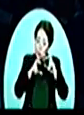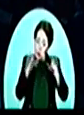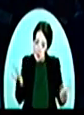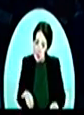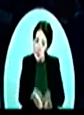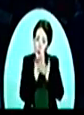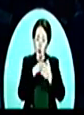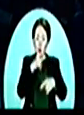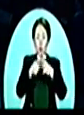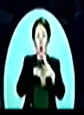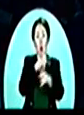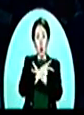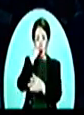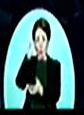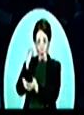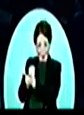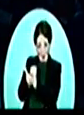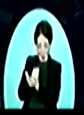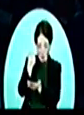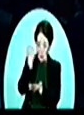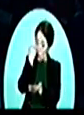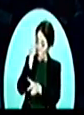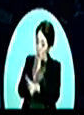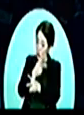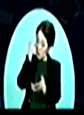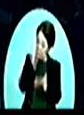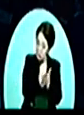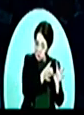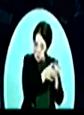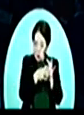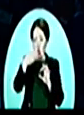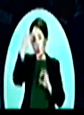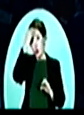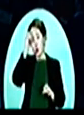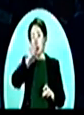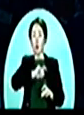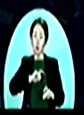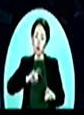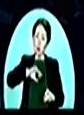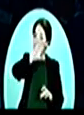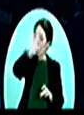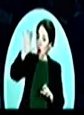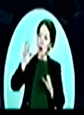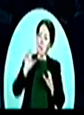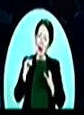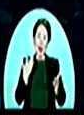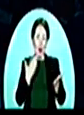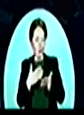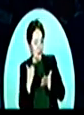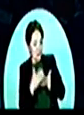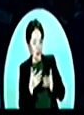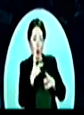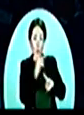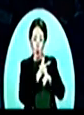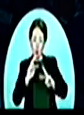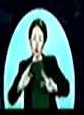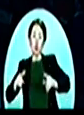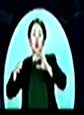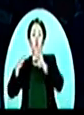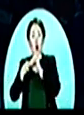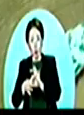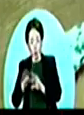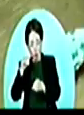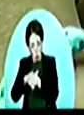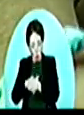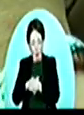дэмжих тухай хуулийг баталсан юм. Тус хуулийг дагалдан төрийн болон орон нутгийн өмчийн хөрөнгөөр бараа ажил үйлчлэгийг худалдан авах тухай хуульд өөрчлөлт